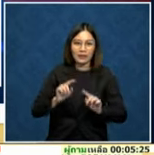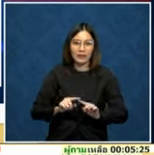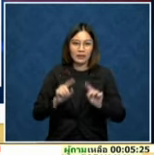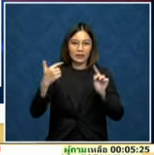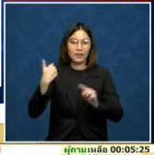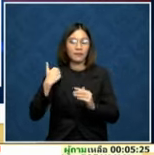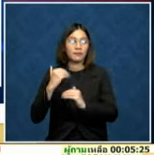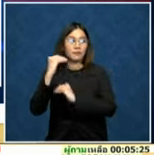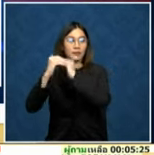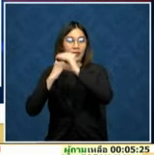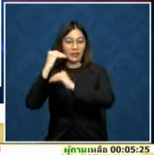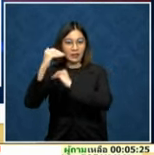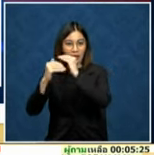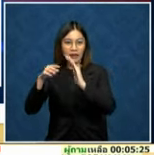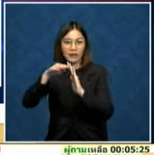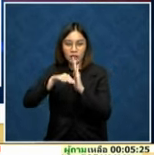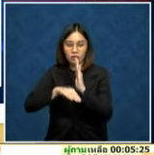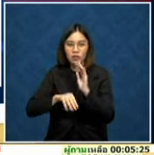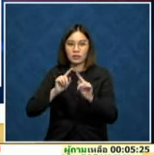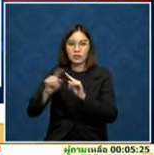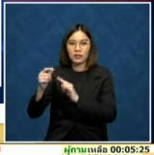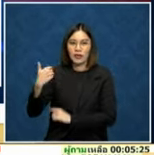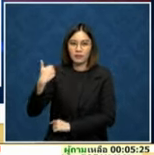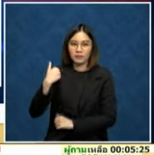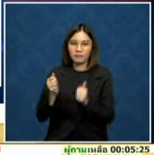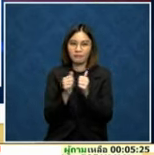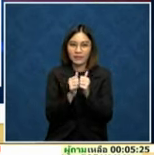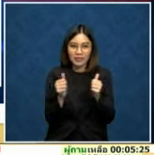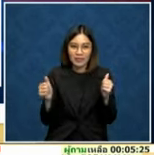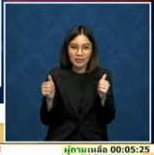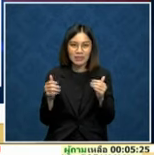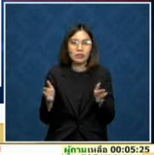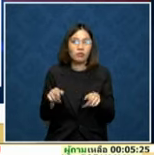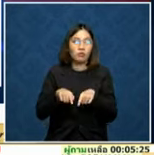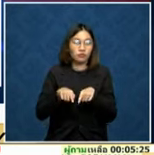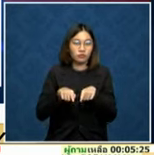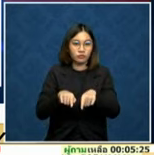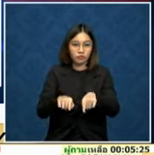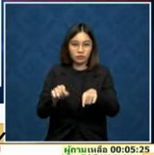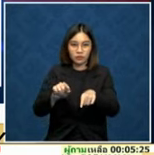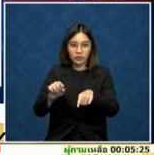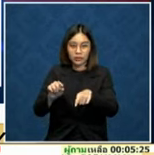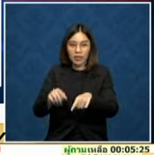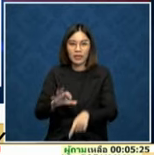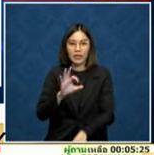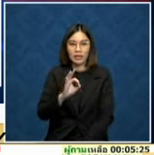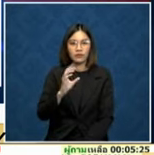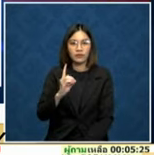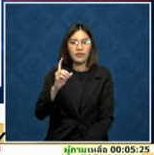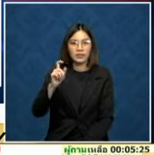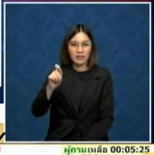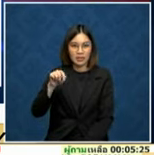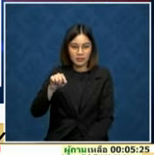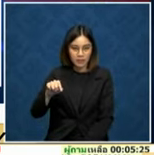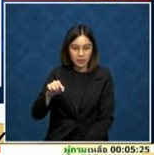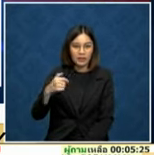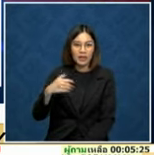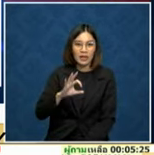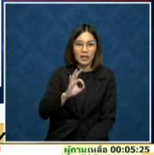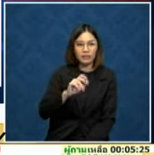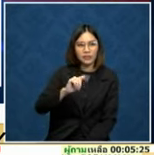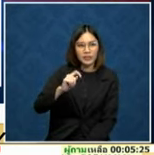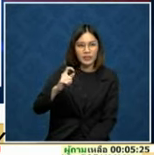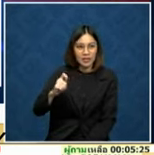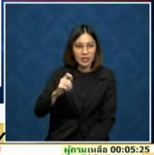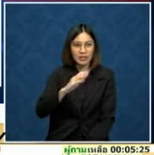การพัฒนาไปในขนตตๆที่ดีค het beckoohกับ game of FDAด้วย Achooเพา